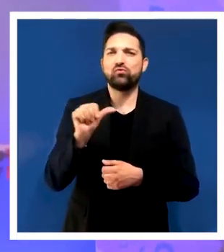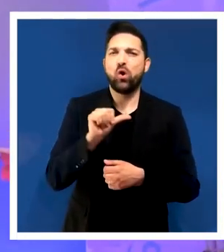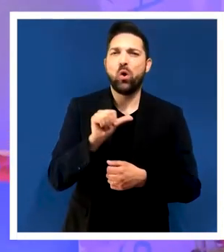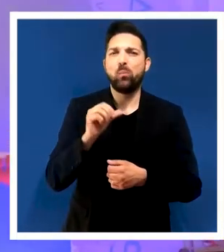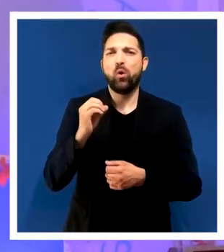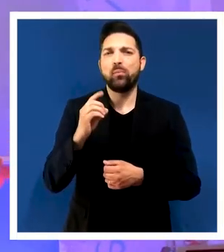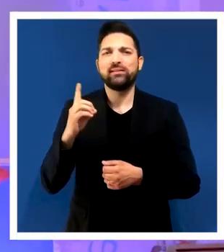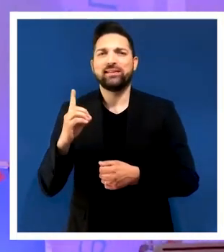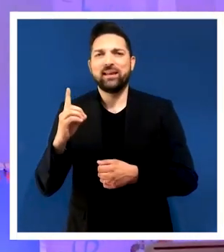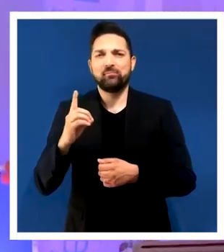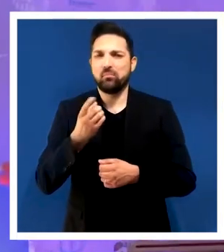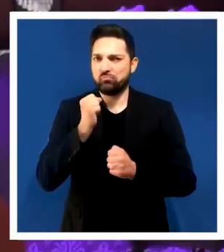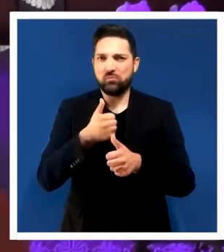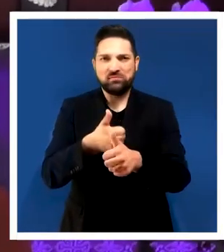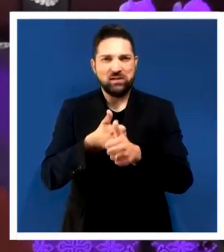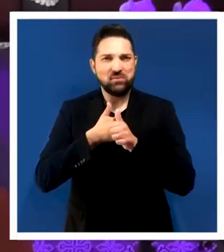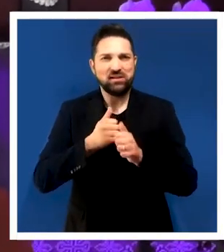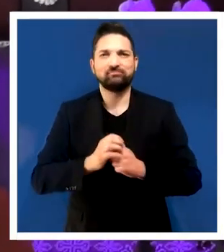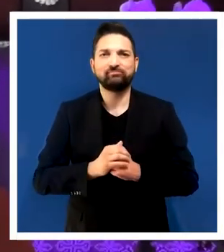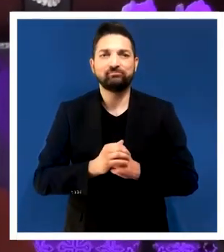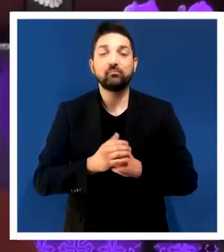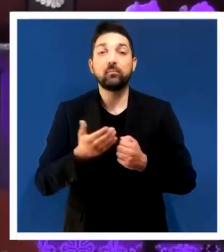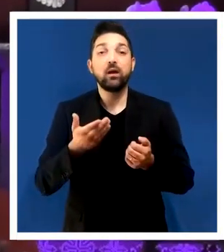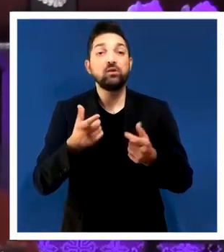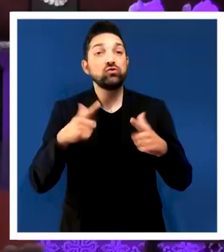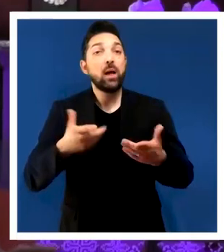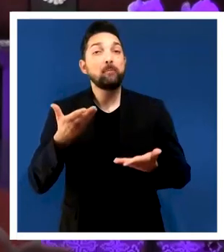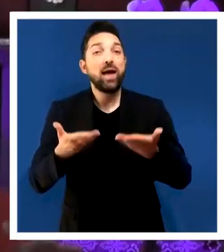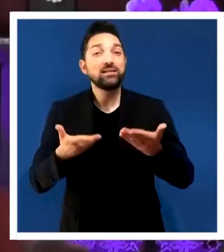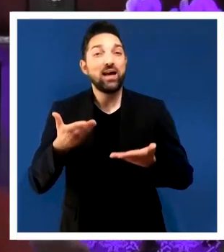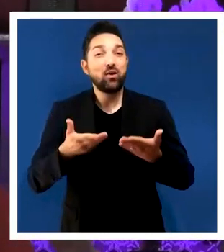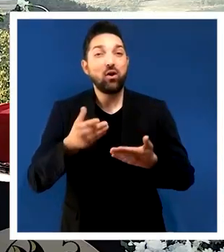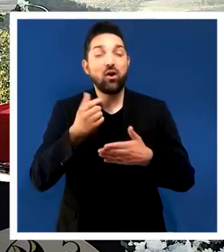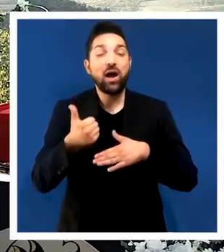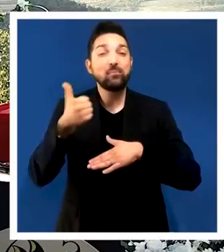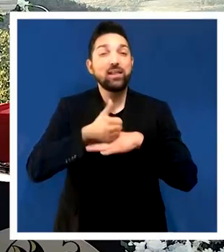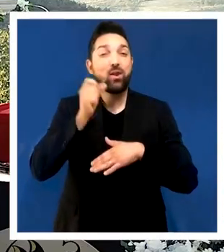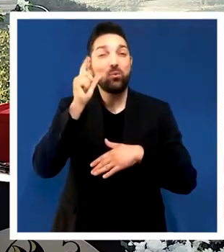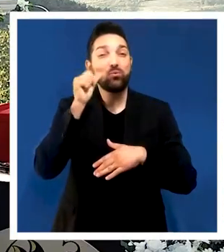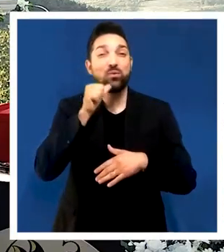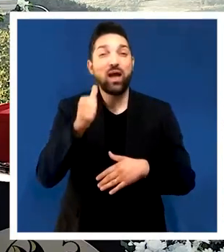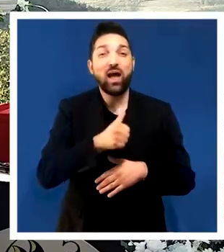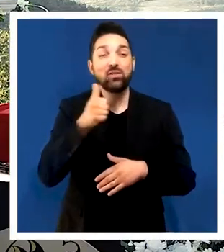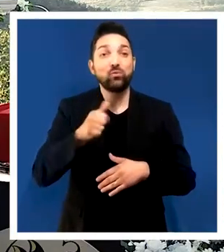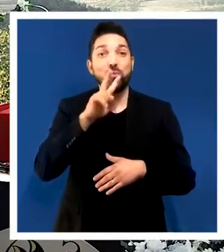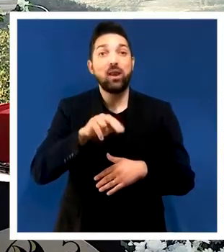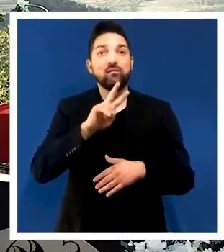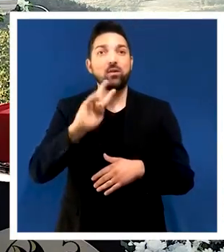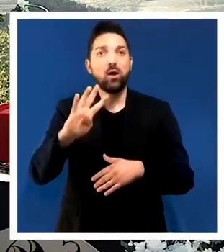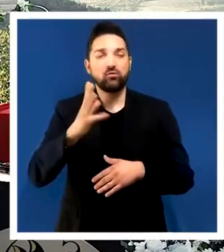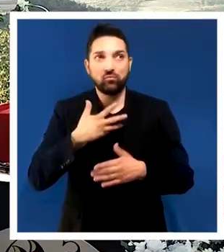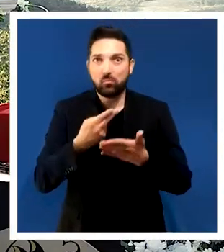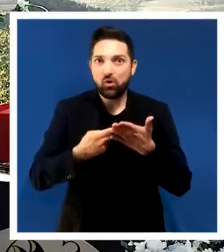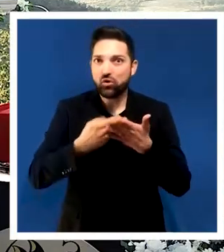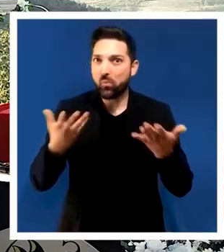Dream. Per quanto riguarda Pesaro, capitale della cultura 2024, avete dei progetti? Noi abbiamo un bellissimo progetto